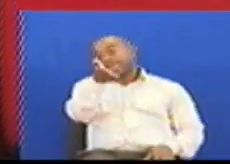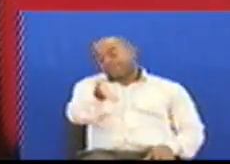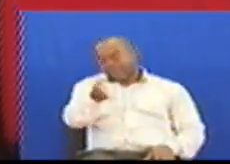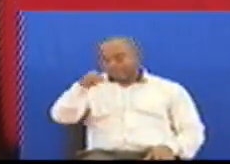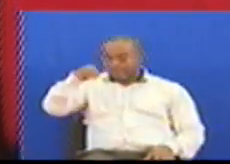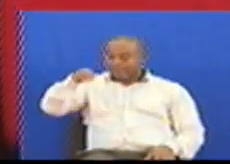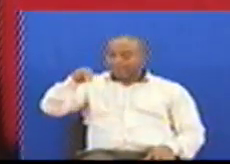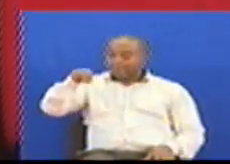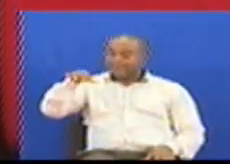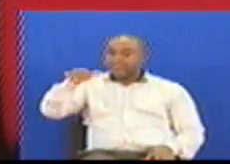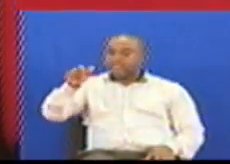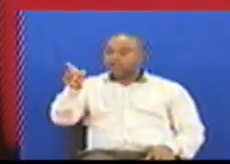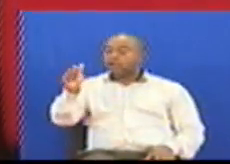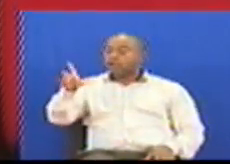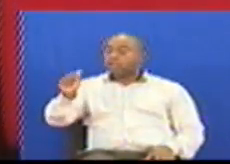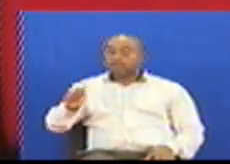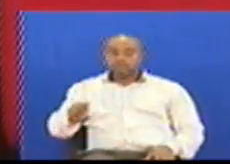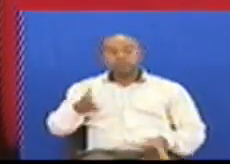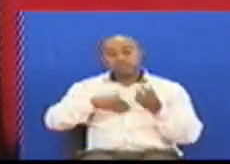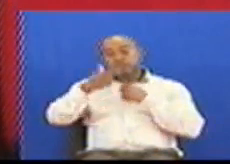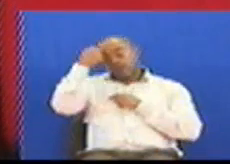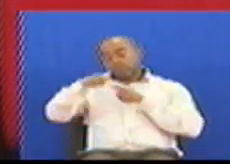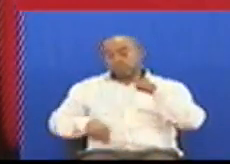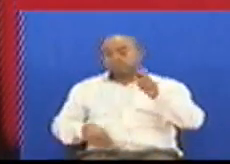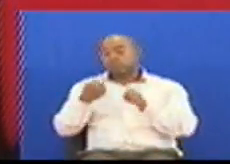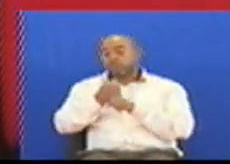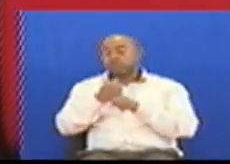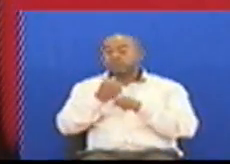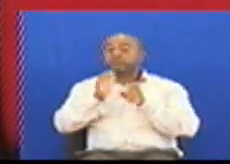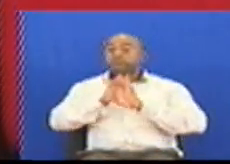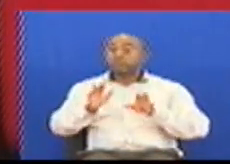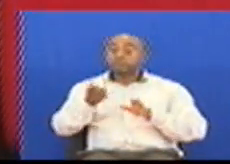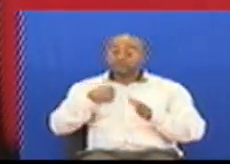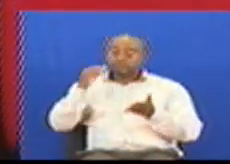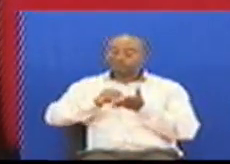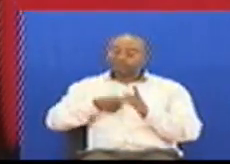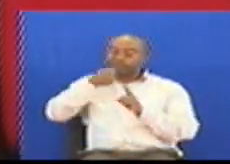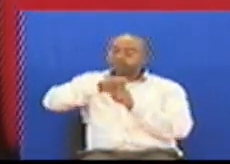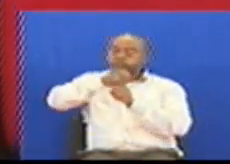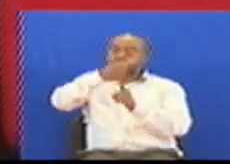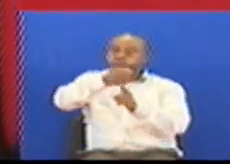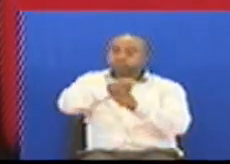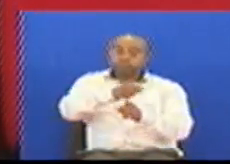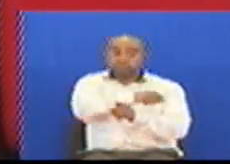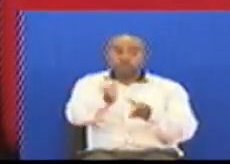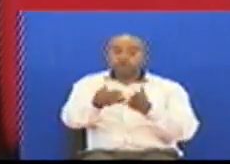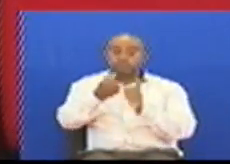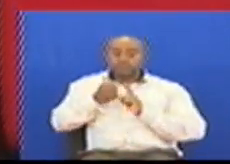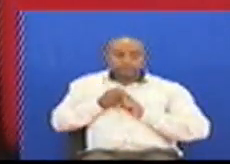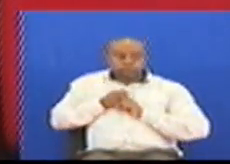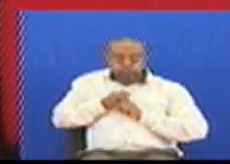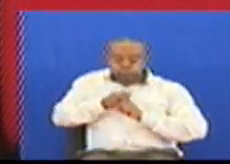Mnyagala. Ninajua hilo lishalifanyia kazi, lakini natoa msisitizo ili uweze kusukuma hizo fedha